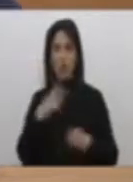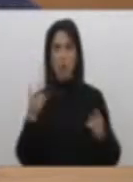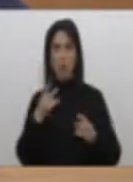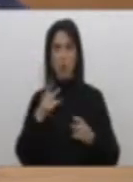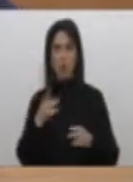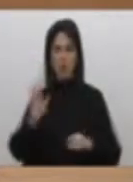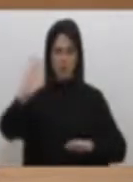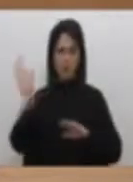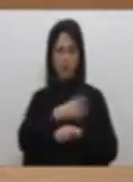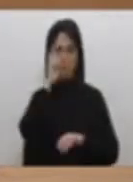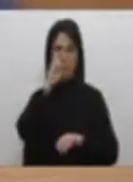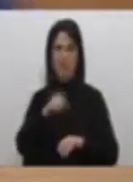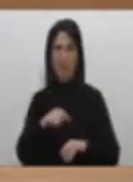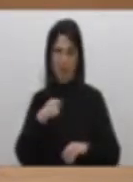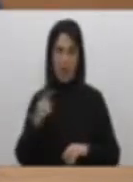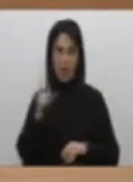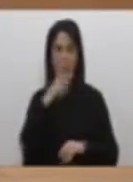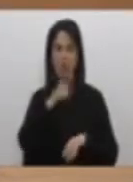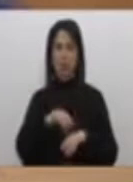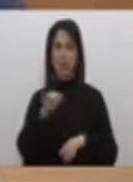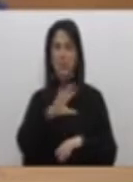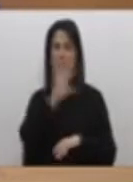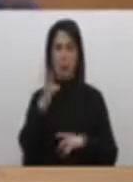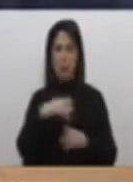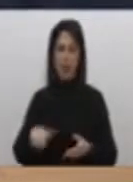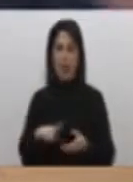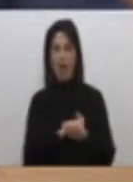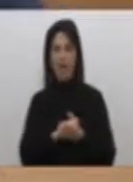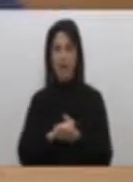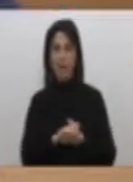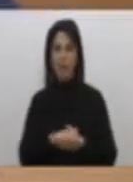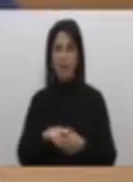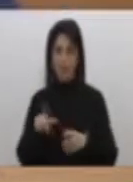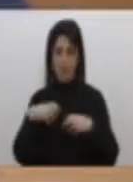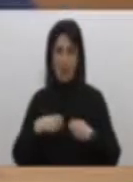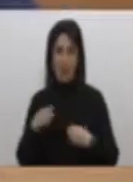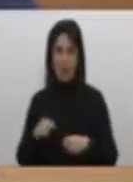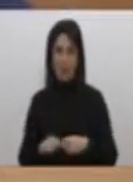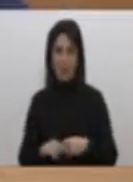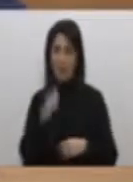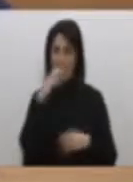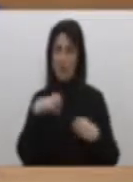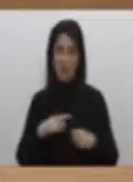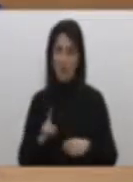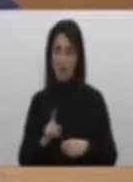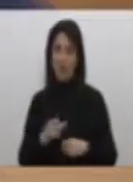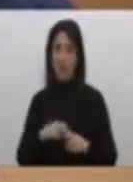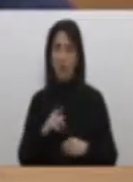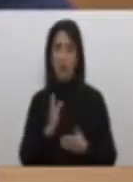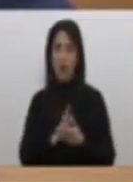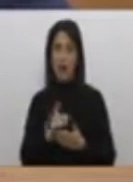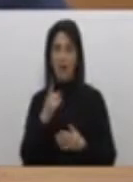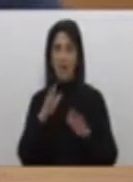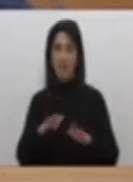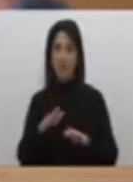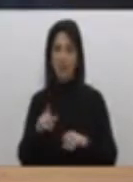ჩამოვაგდოთ ეს თავრობაო. Აჰა მოვიდა ის დრო სადაც ყველა უნდა გავერთიანდეთო. დაგმე? ვერ დაგმე. იმიტომ რომ არა გაქვს ერთი ადგილი ეს